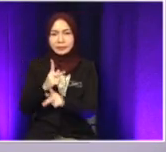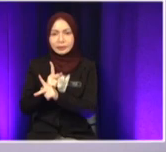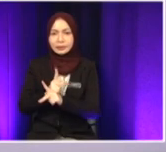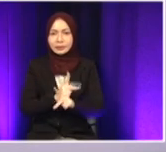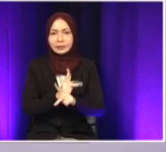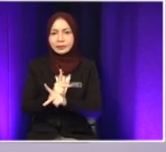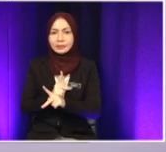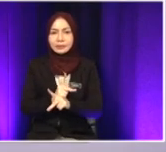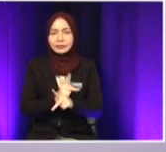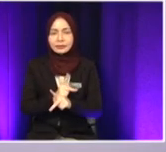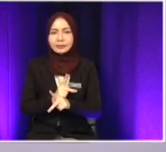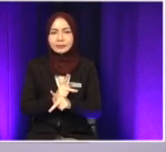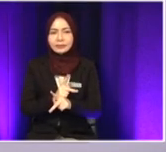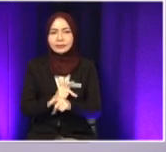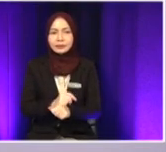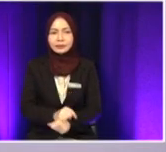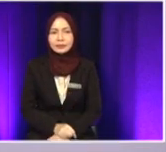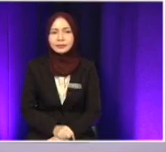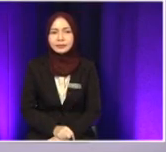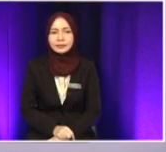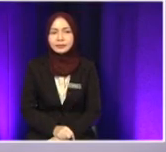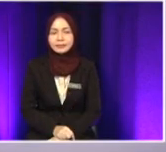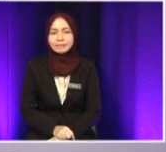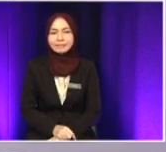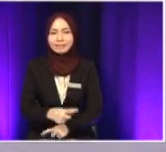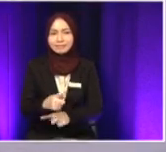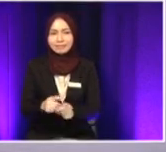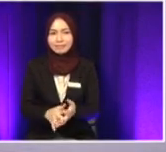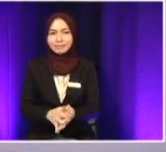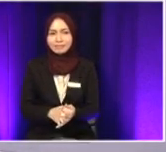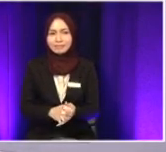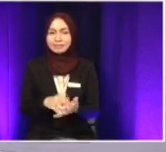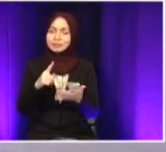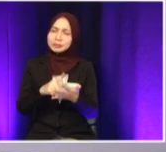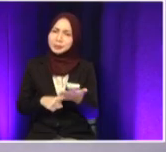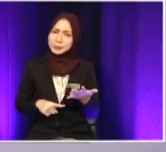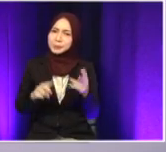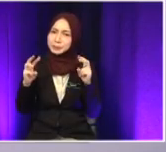tempat kosong wajib ketika berhibur yaitu menjaga ibadah